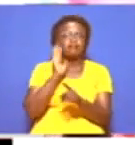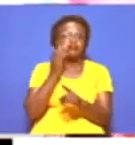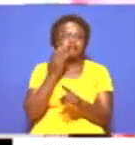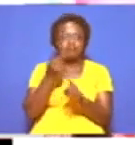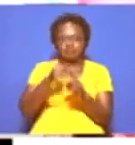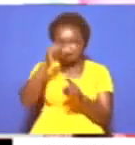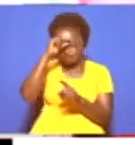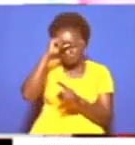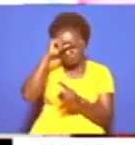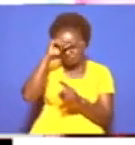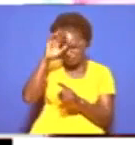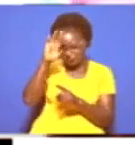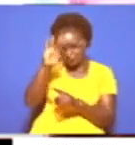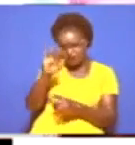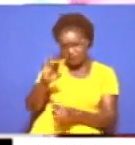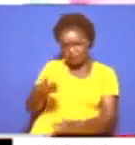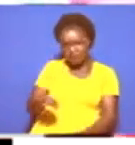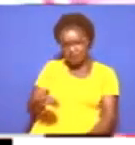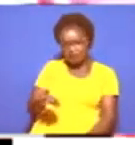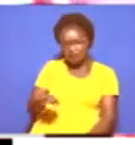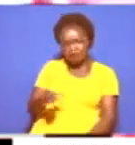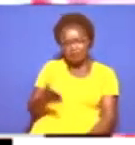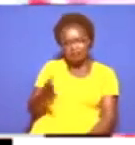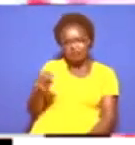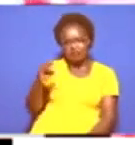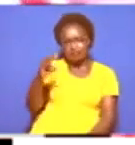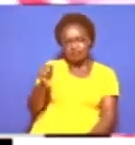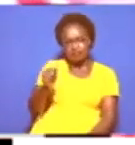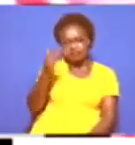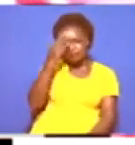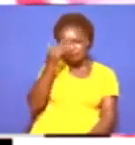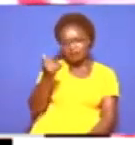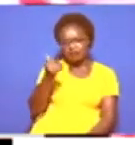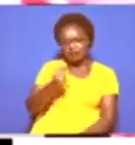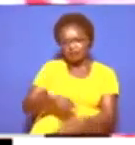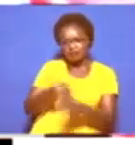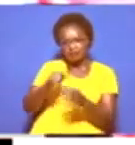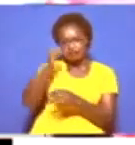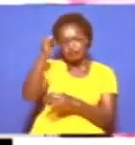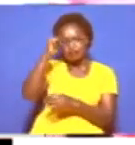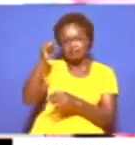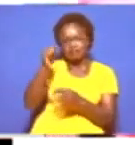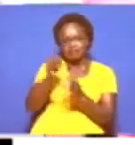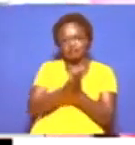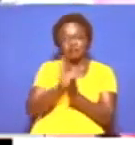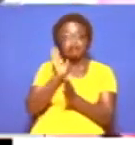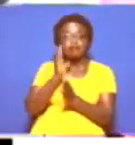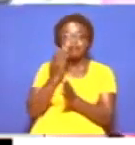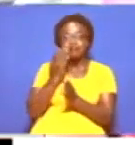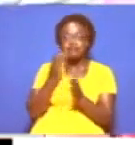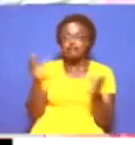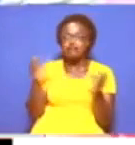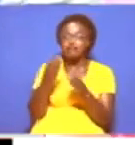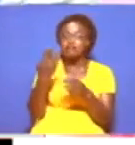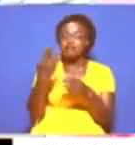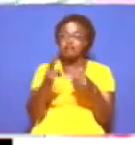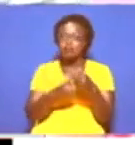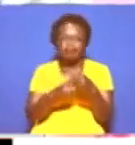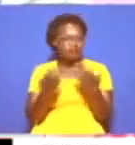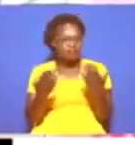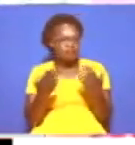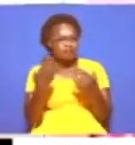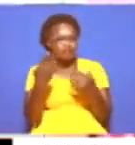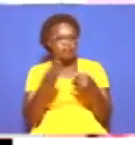hadi ya chini. Sababu sasa ni wakati wa siasa. Na Isiolo kuna jamii 47, 49 wako